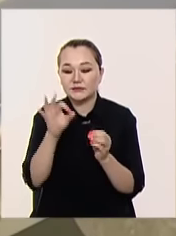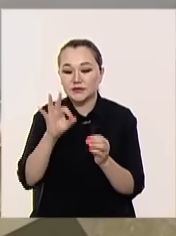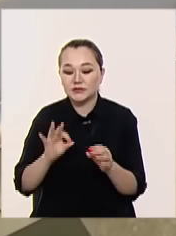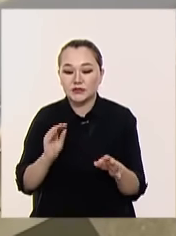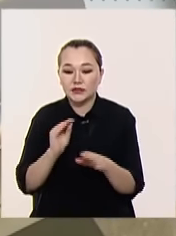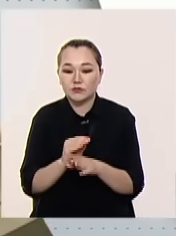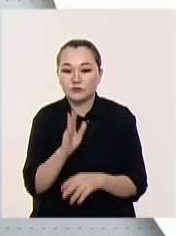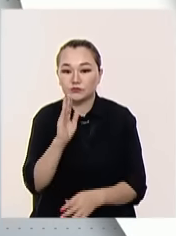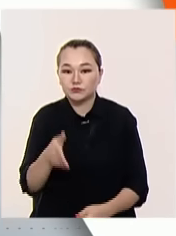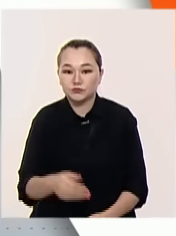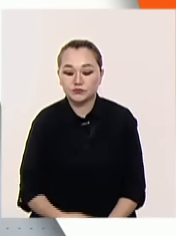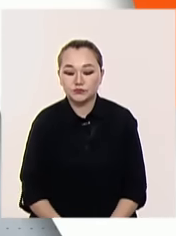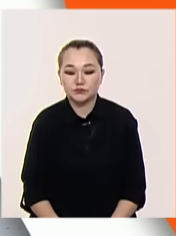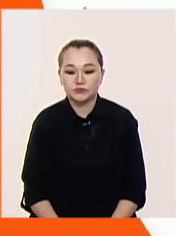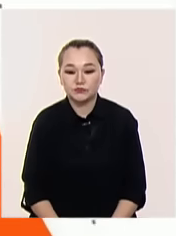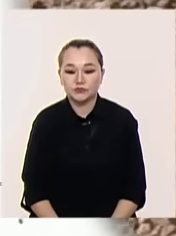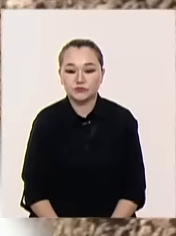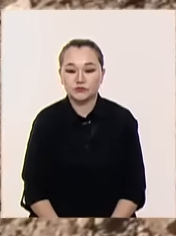беріледі.